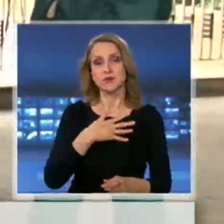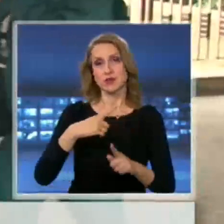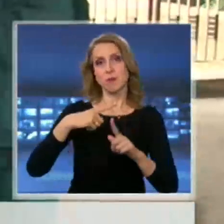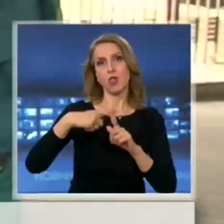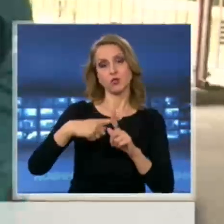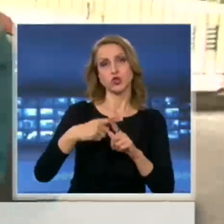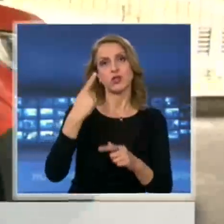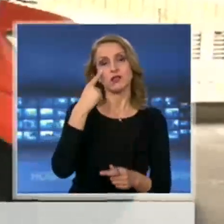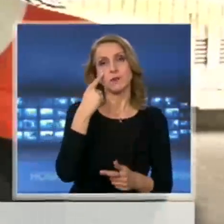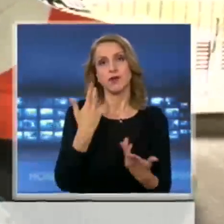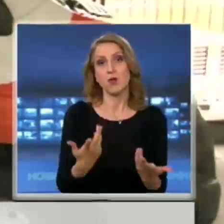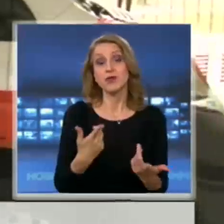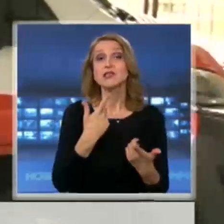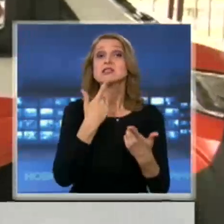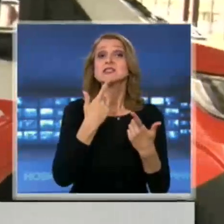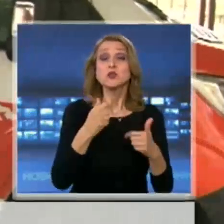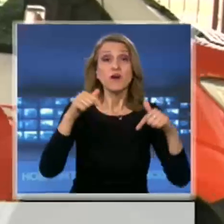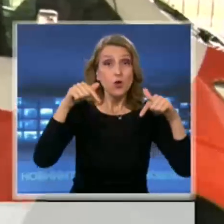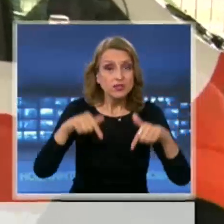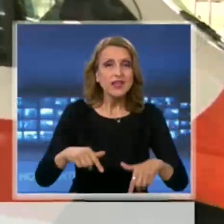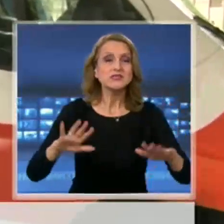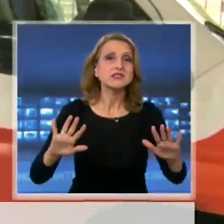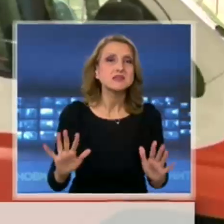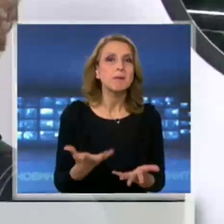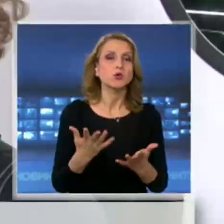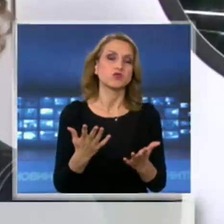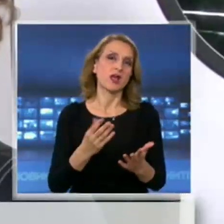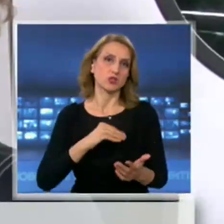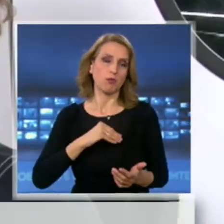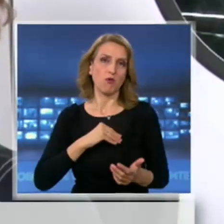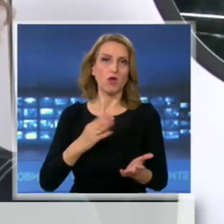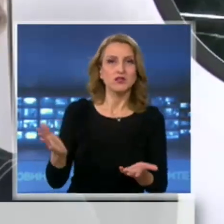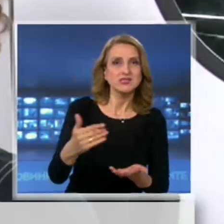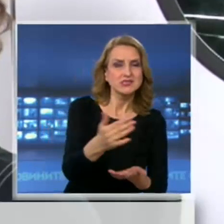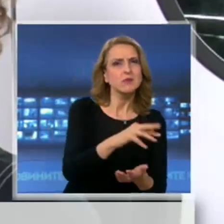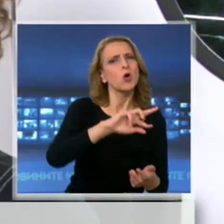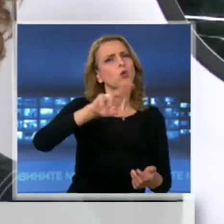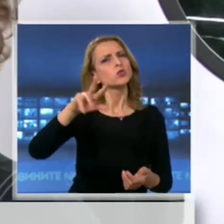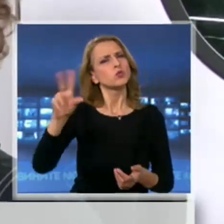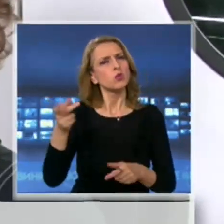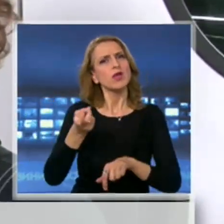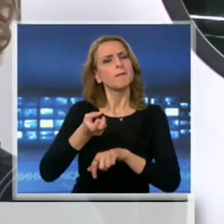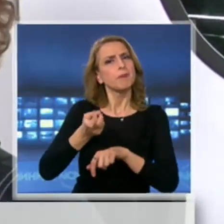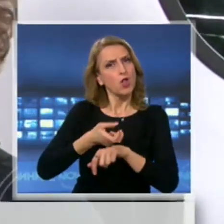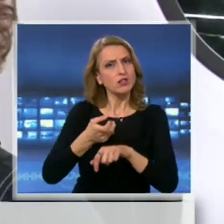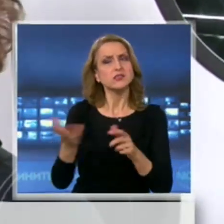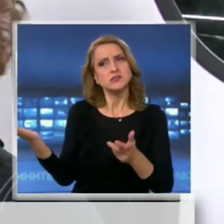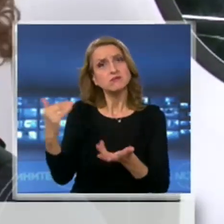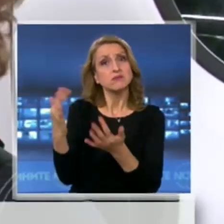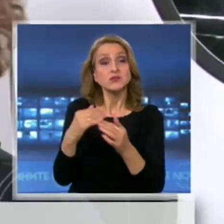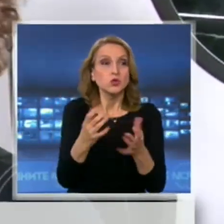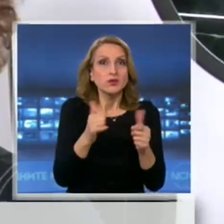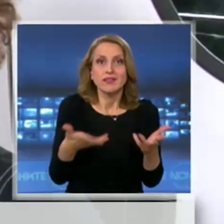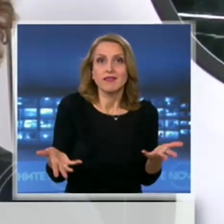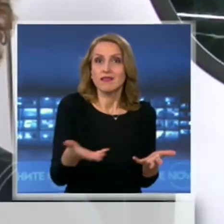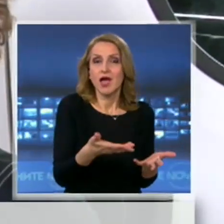проби. За това отнес започва набирането на доброволци. От други отделения, от други болници, не знам как може това да